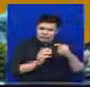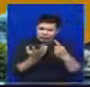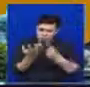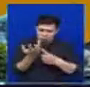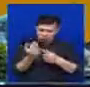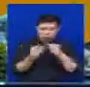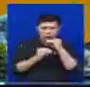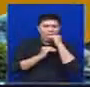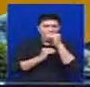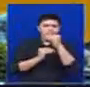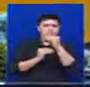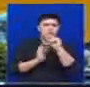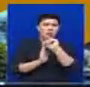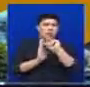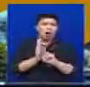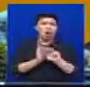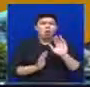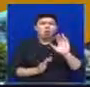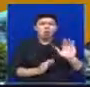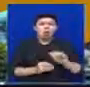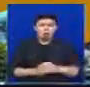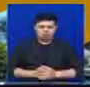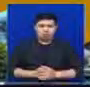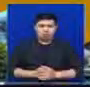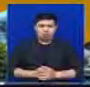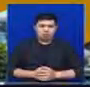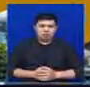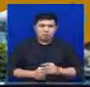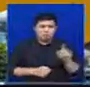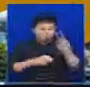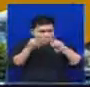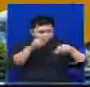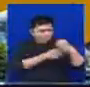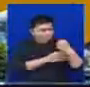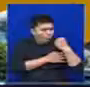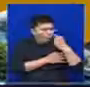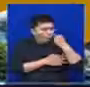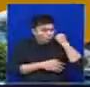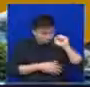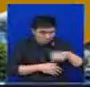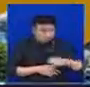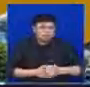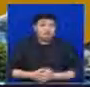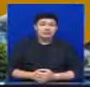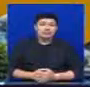ายกำหนดด้วยล่ะโอ้บทตรวจสอบยังคงเข้มข้นเหมือนเดิมเลยนะครับคุณลุง